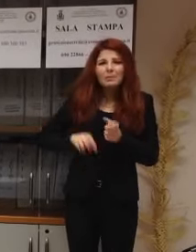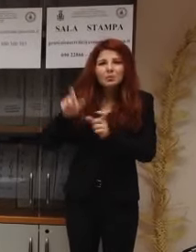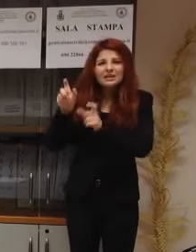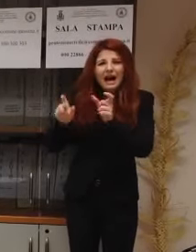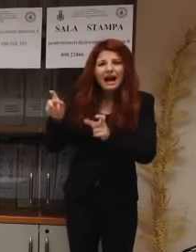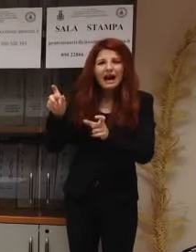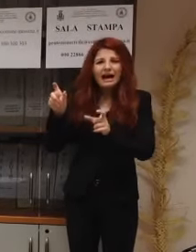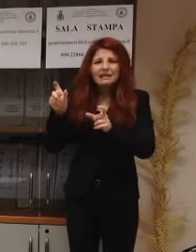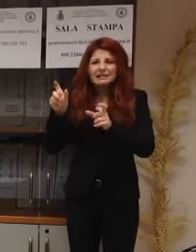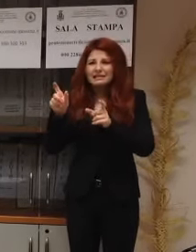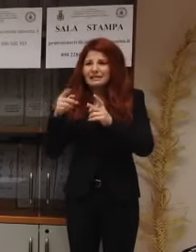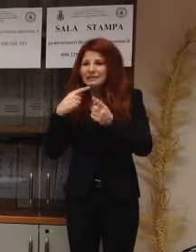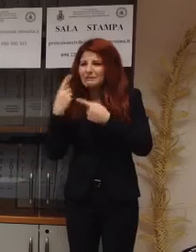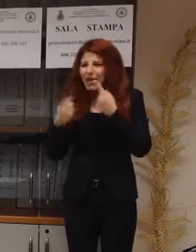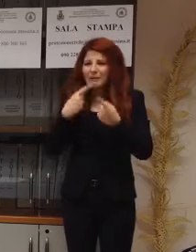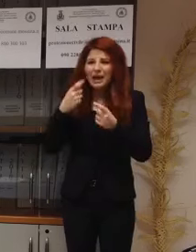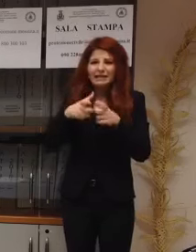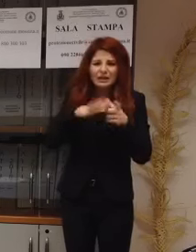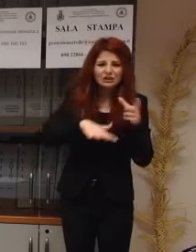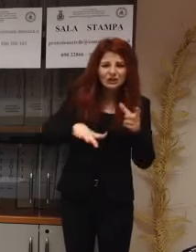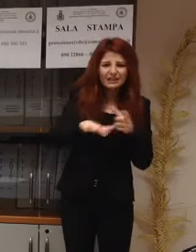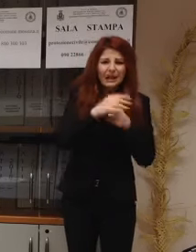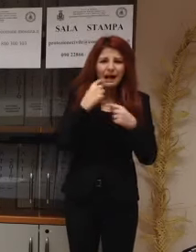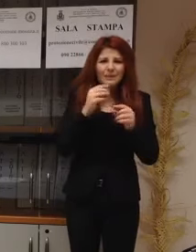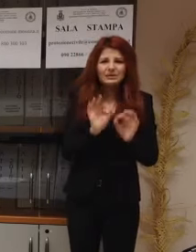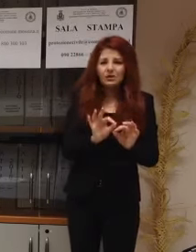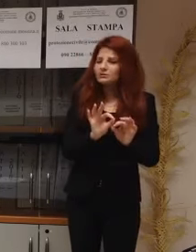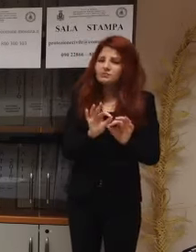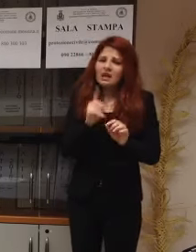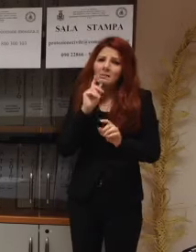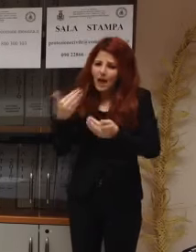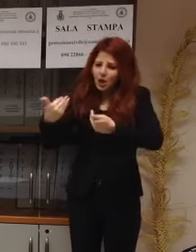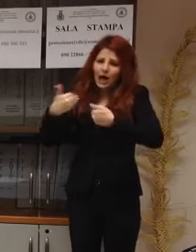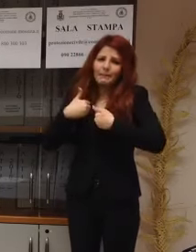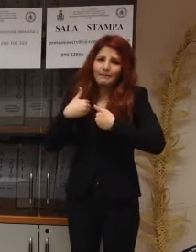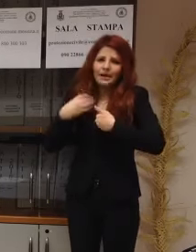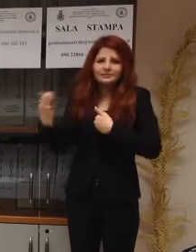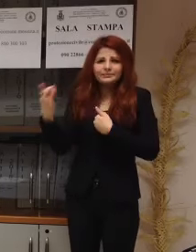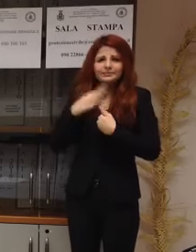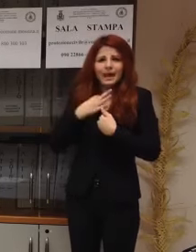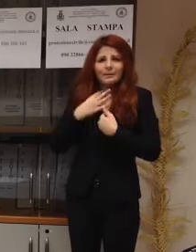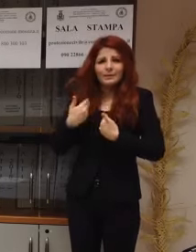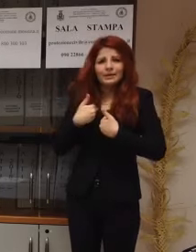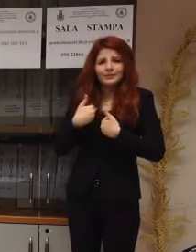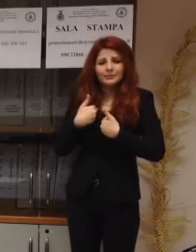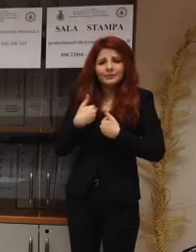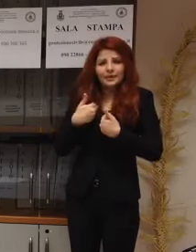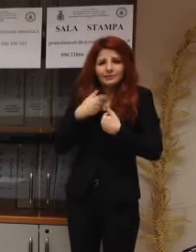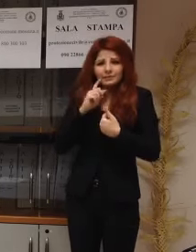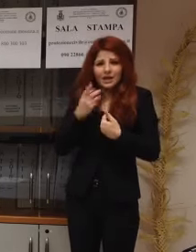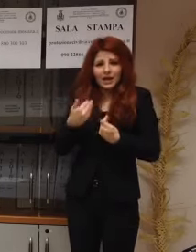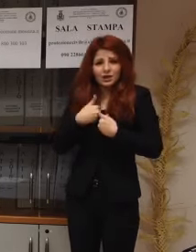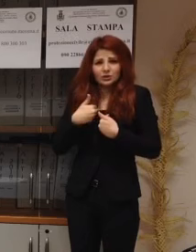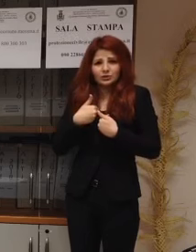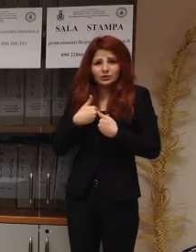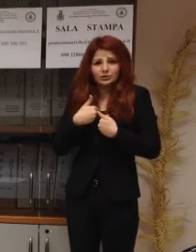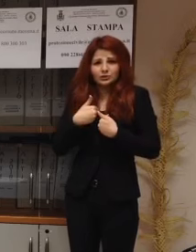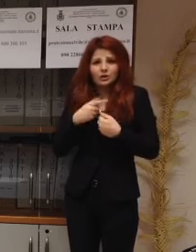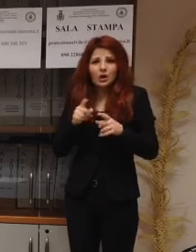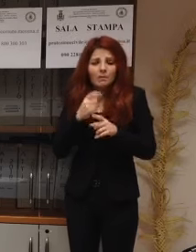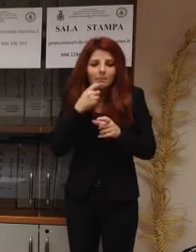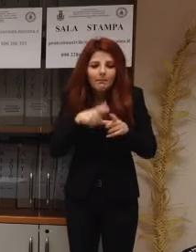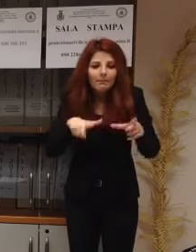vergognare, fatela sul sindaco De Luca, ma non fatelo sulla città, non fate passare mai Messina per una città che